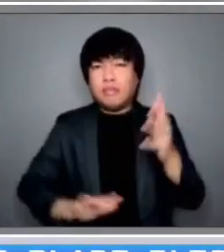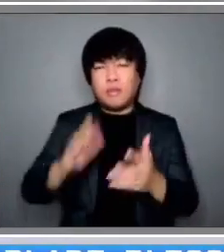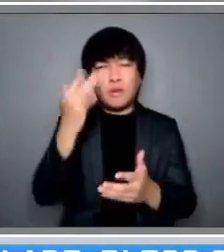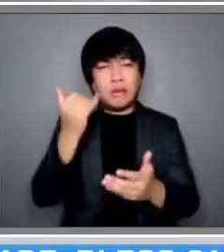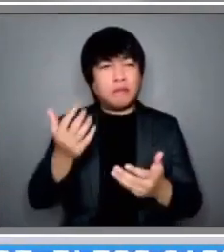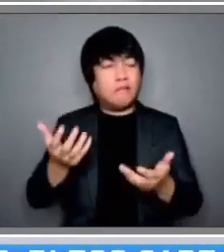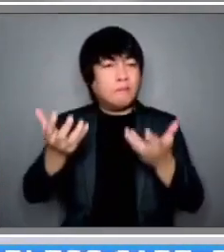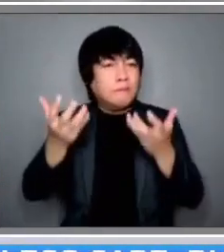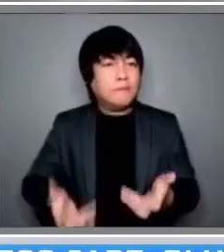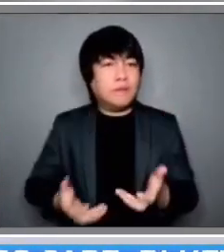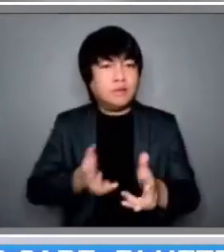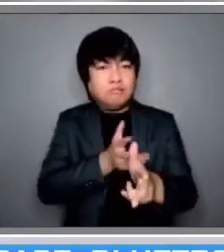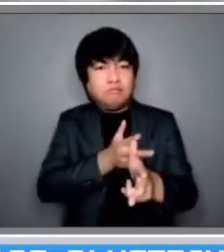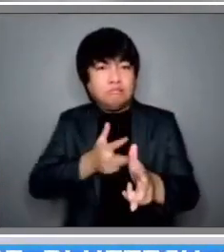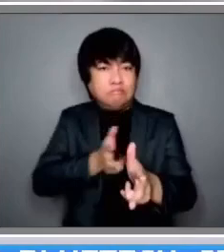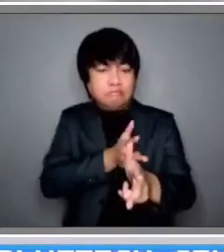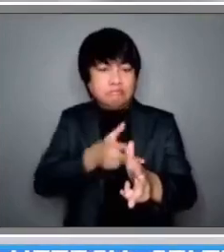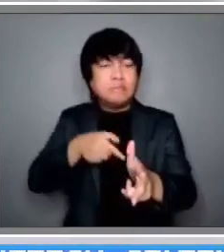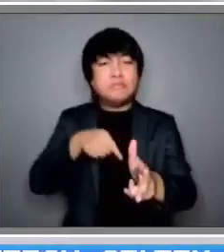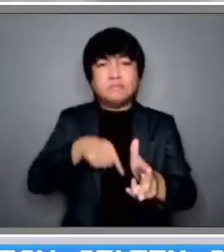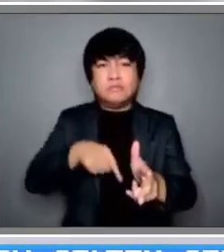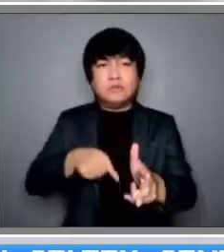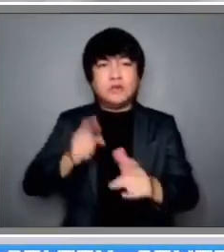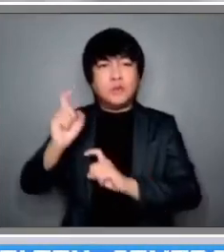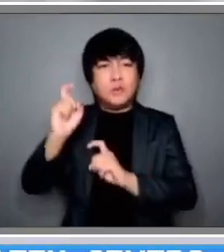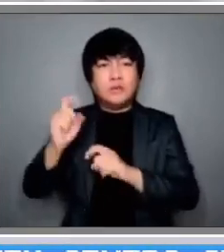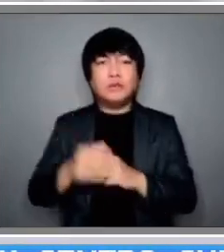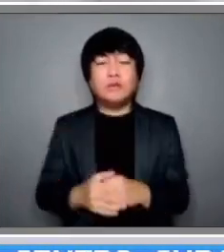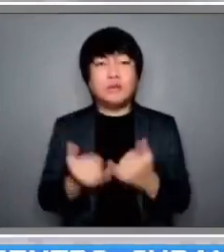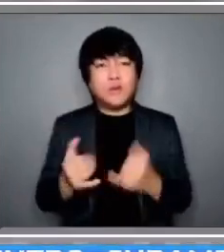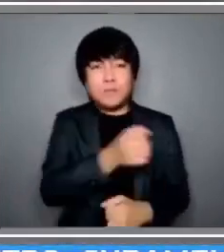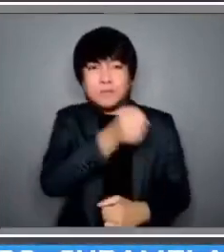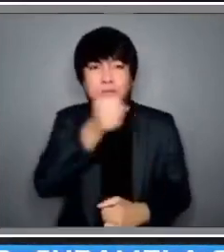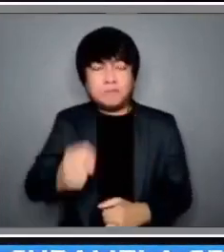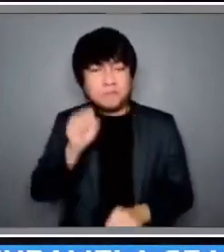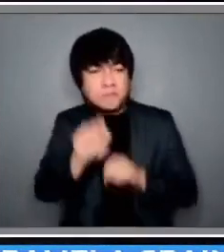nito. Isinailalim na sa inquest proceedings ang driver.